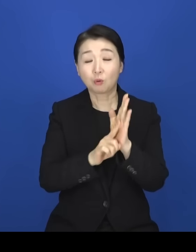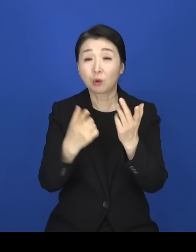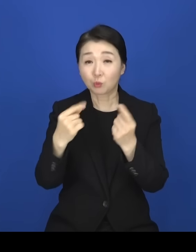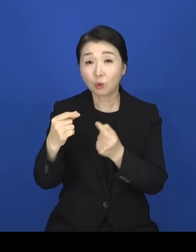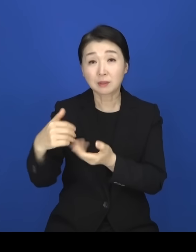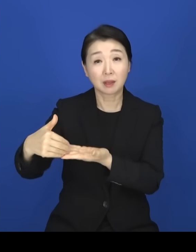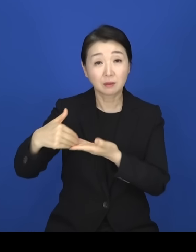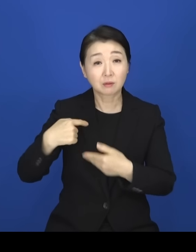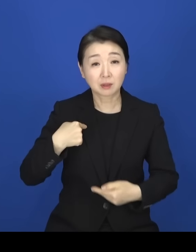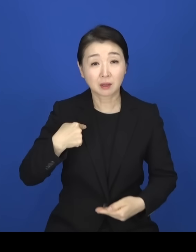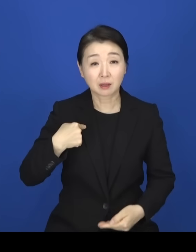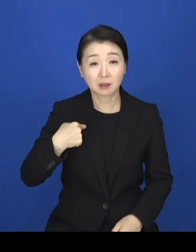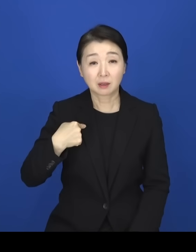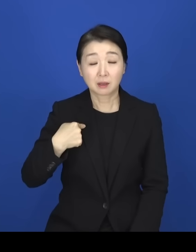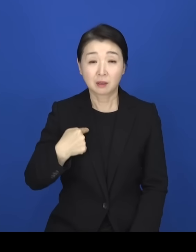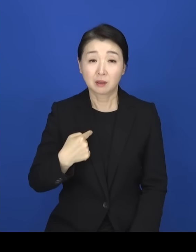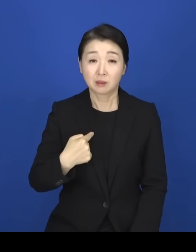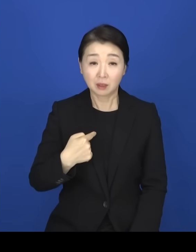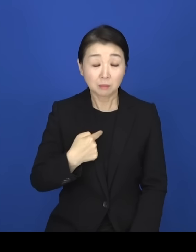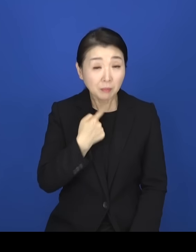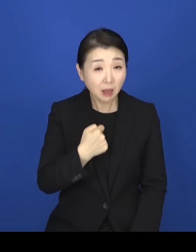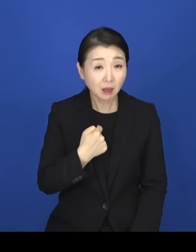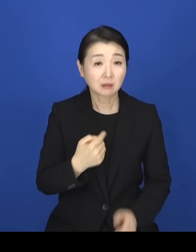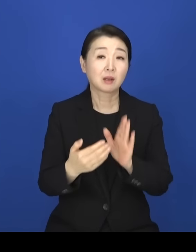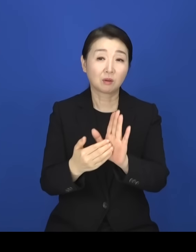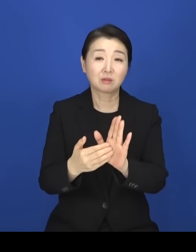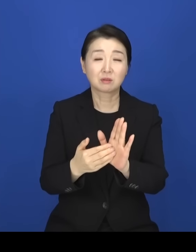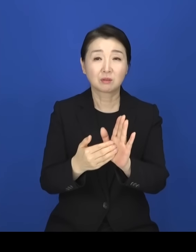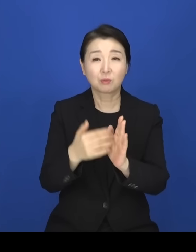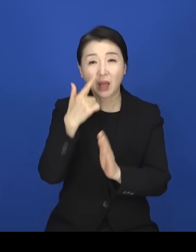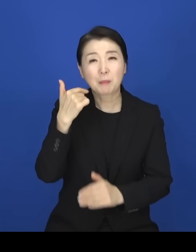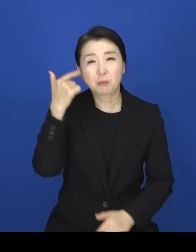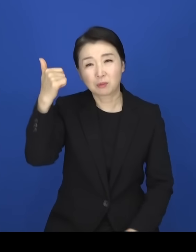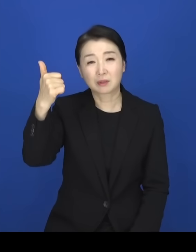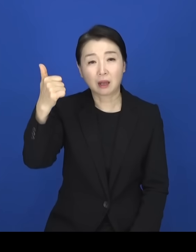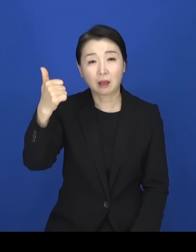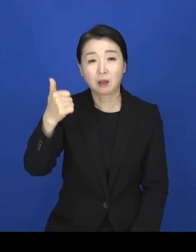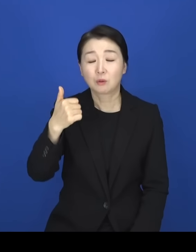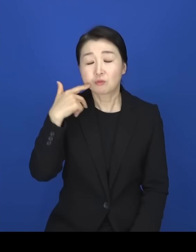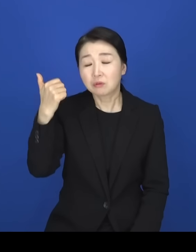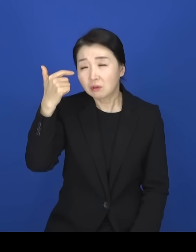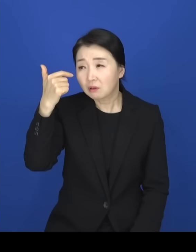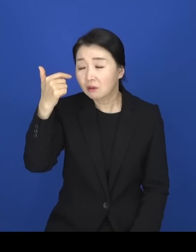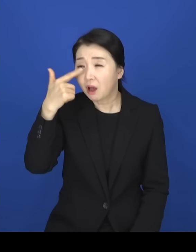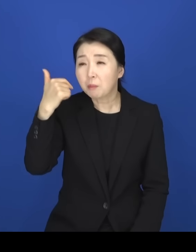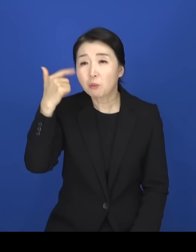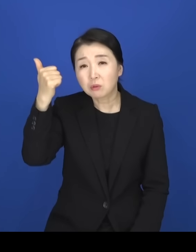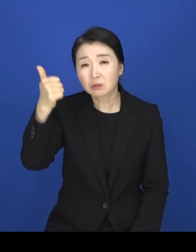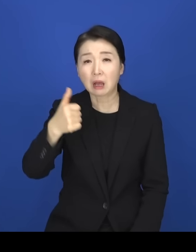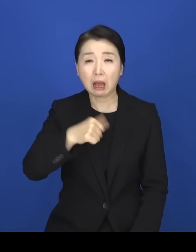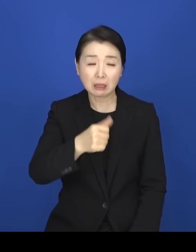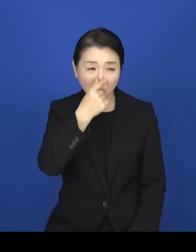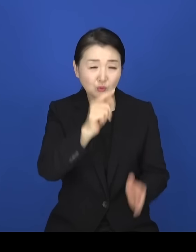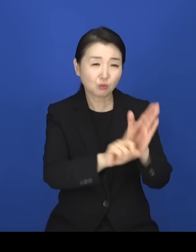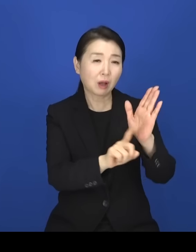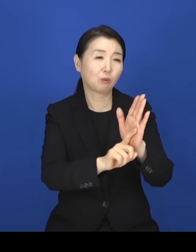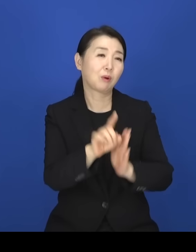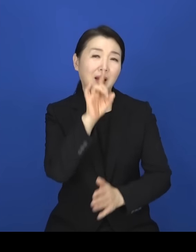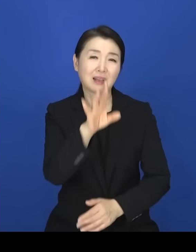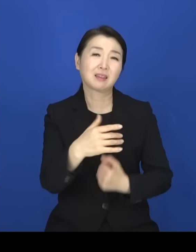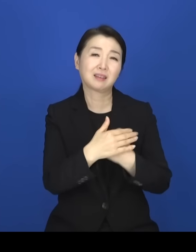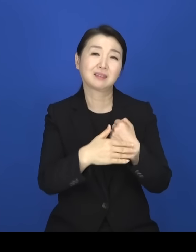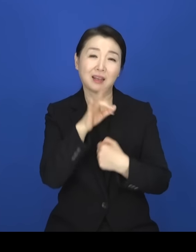같이. 진짜? 저는 했어? 저는 거절했죠. 왜? 근데 아버지가 목사님이니까. 그래서 그러니까 저희 아버지가 목사님인데 아들이 거기서 그러고 있으면